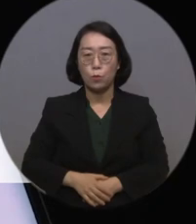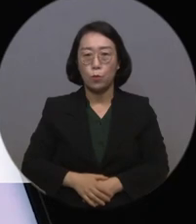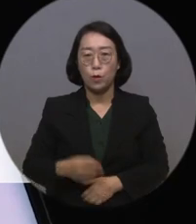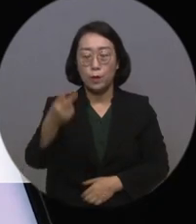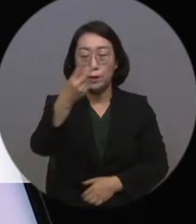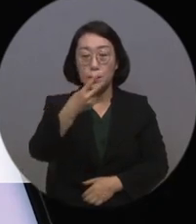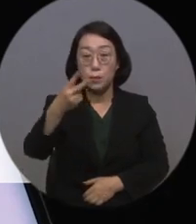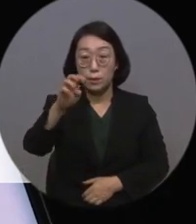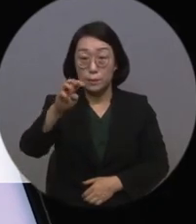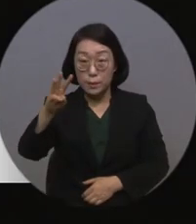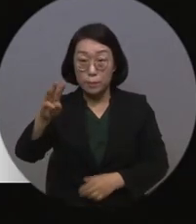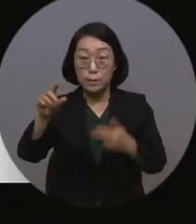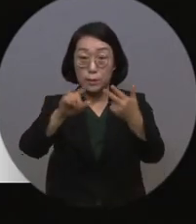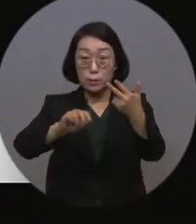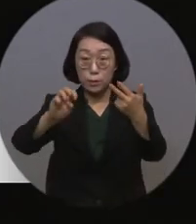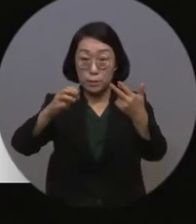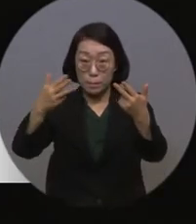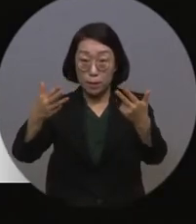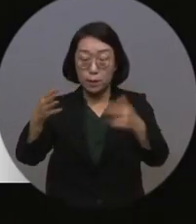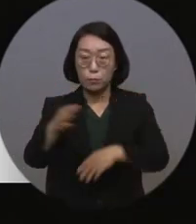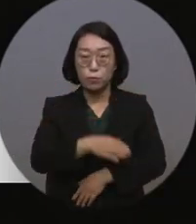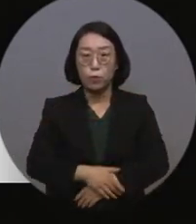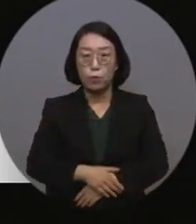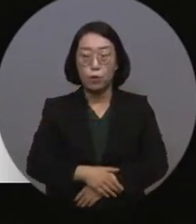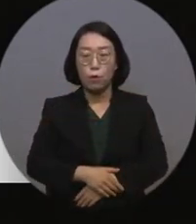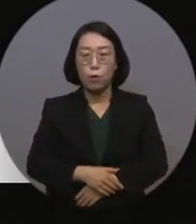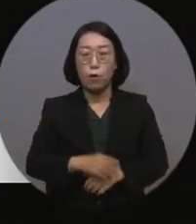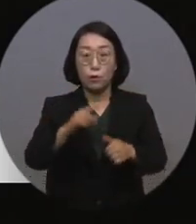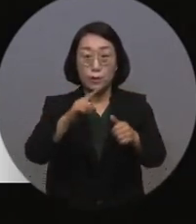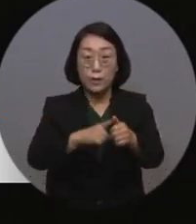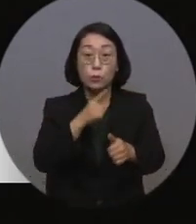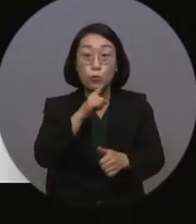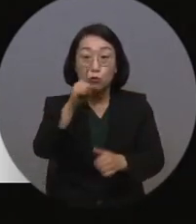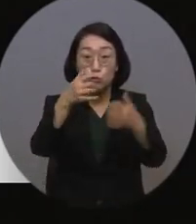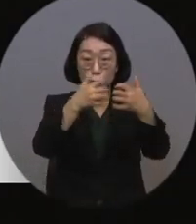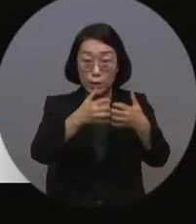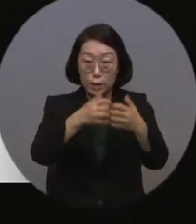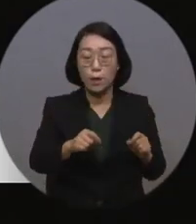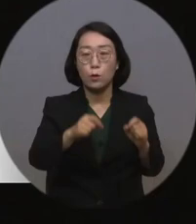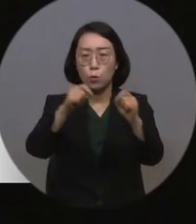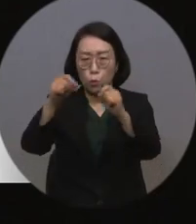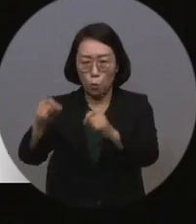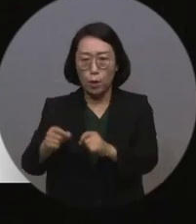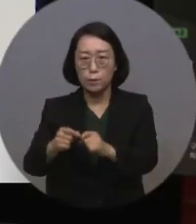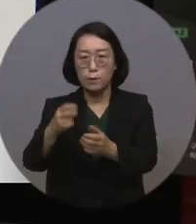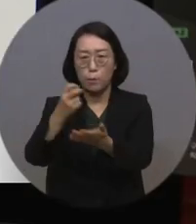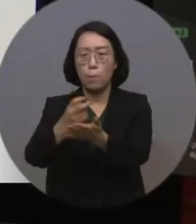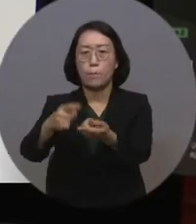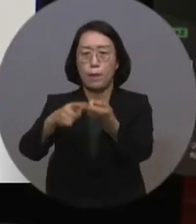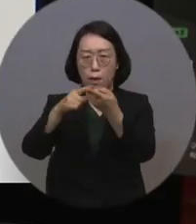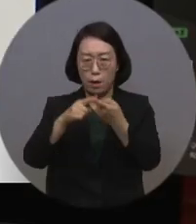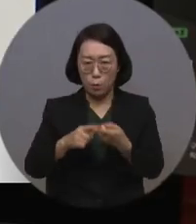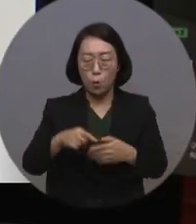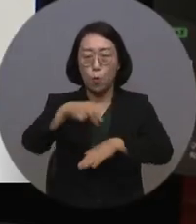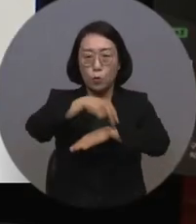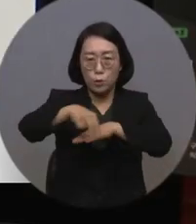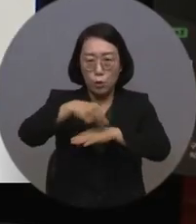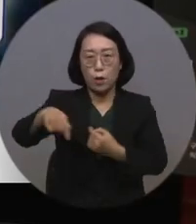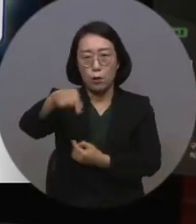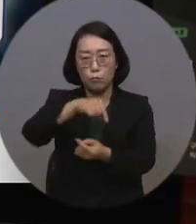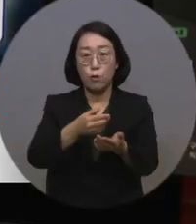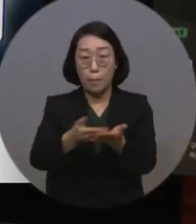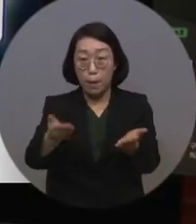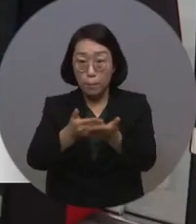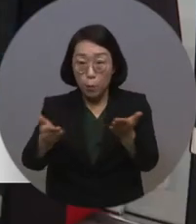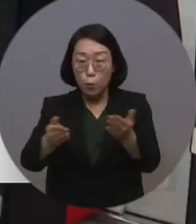2023년 7월 28일부터 키오스코와 마찬가지로 접근성 지침을 준수해 설계 운영 배포하여